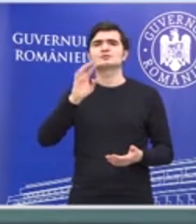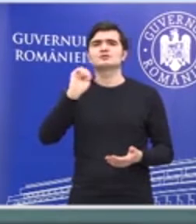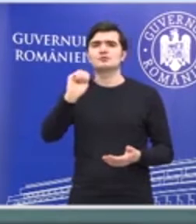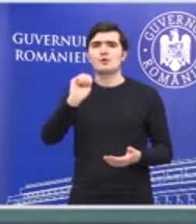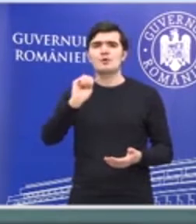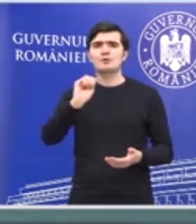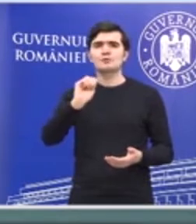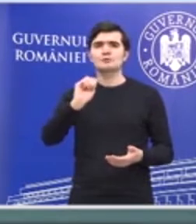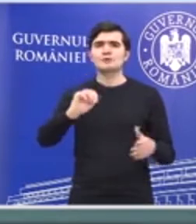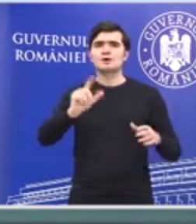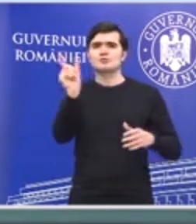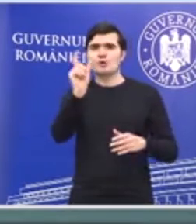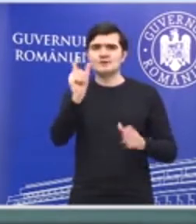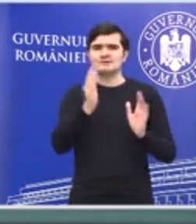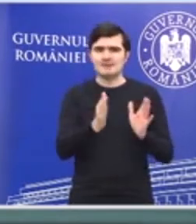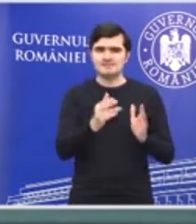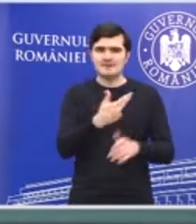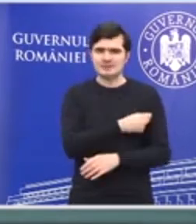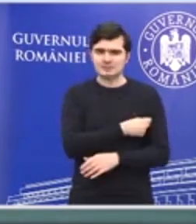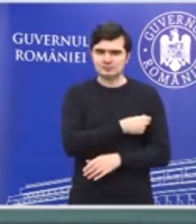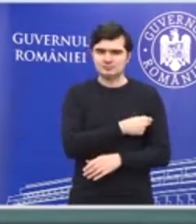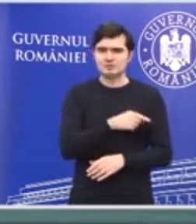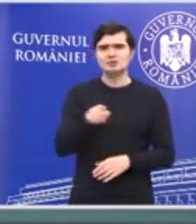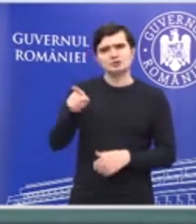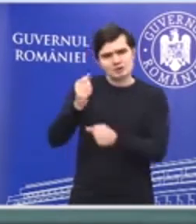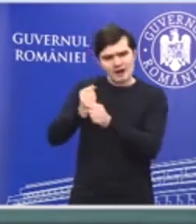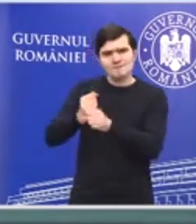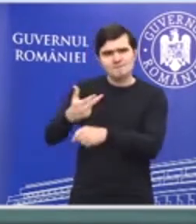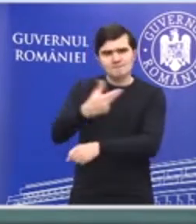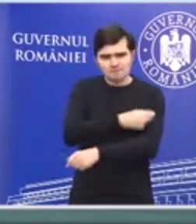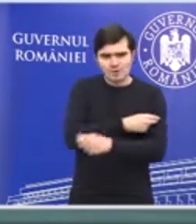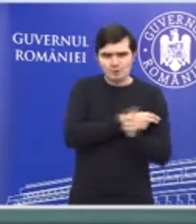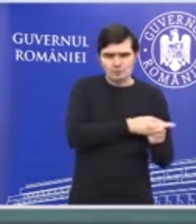3.374.729, dintre care administrate